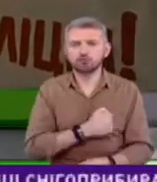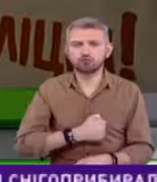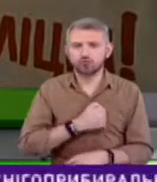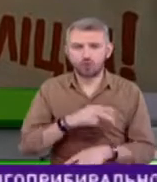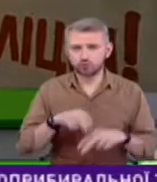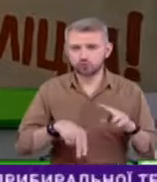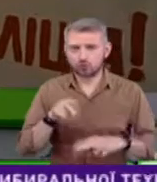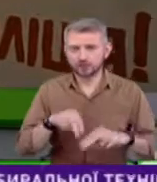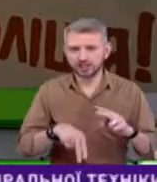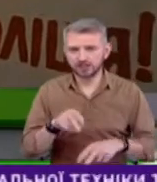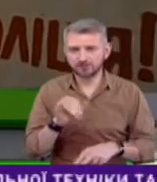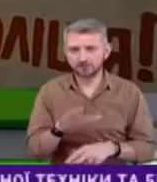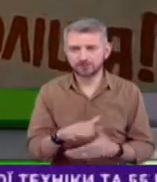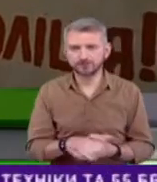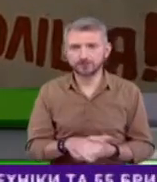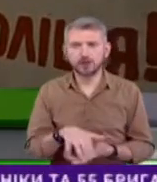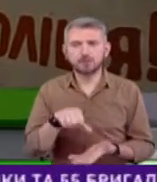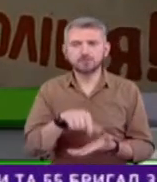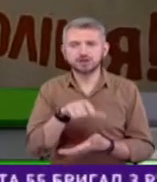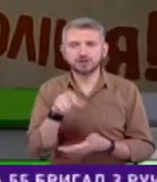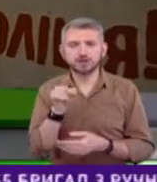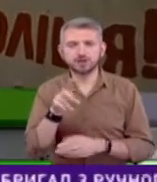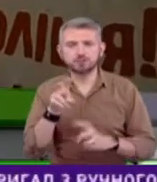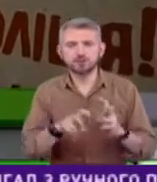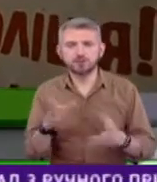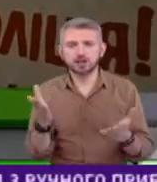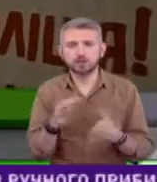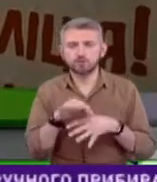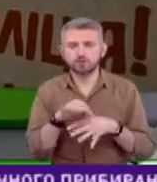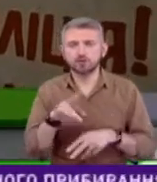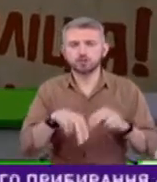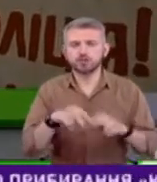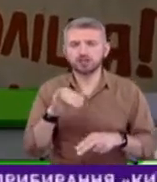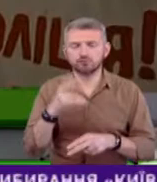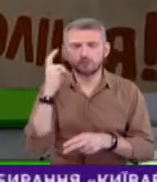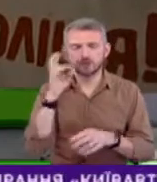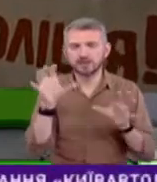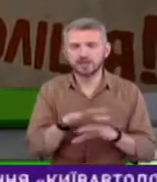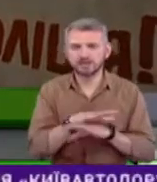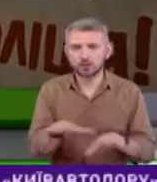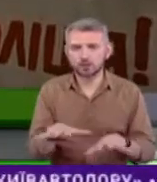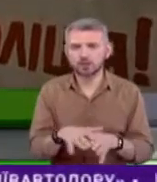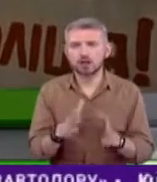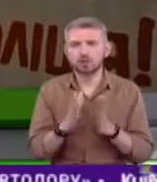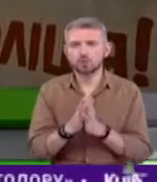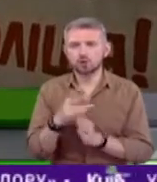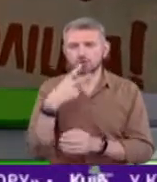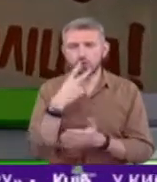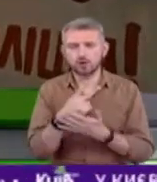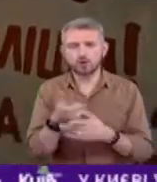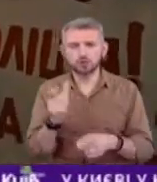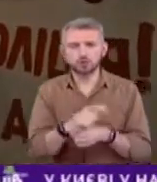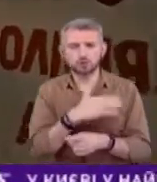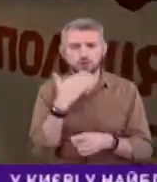злобудовників, так мовити, представників тих підприємств, які проводять будівництво у столиці незаконно. Прошу оператора показати, зараз дуже